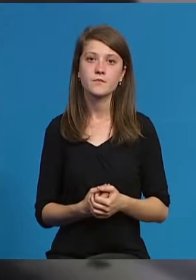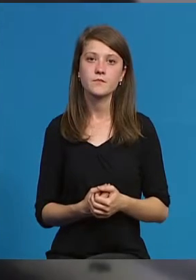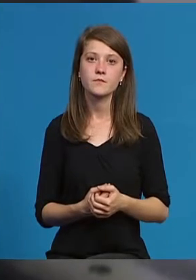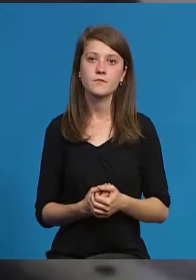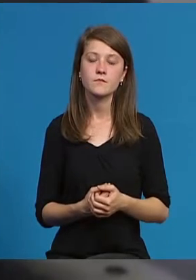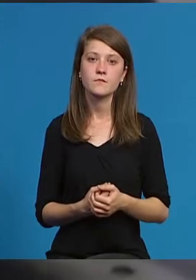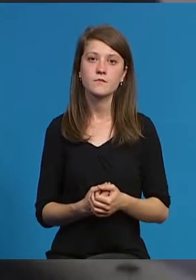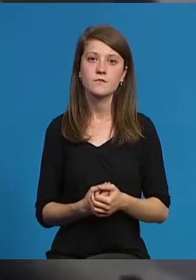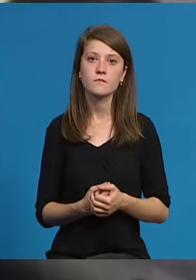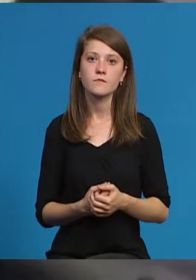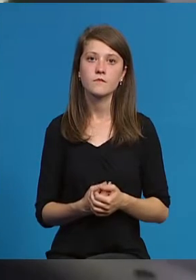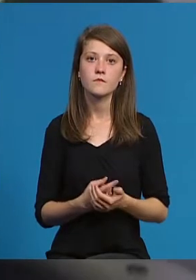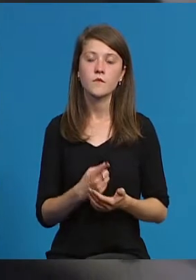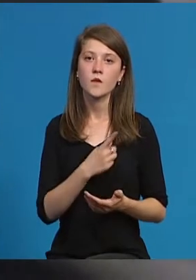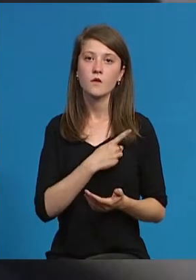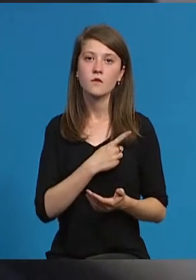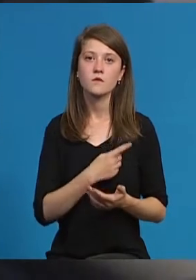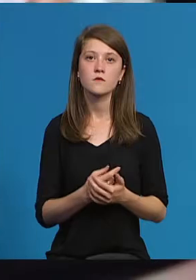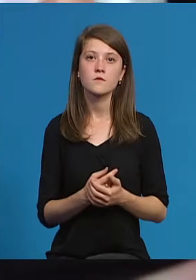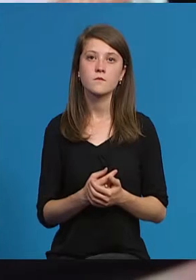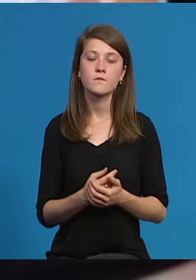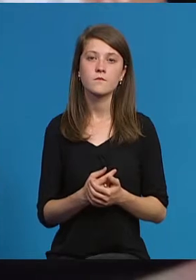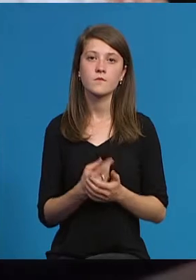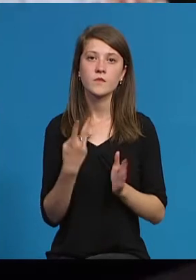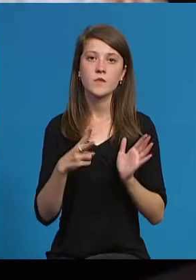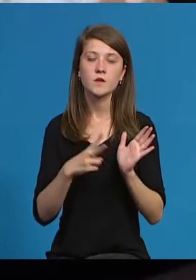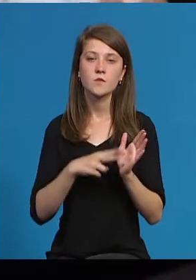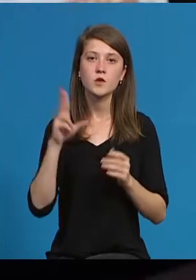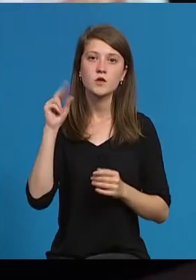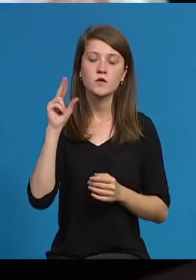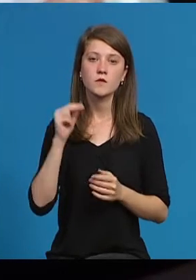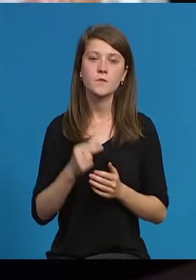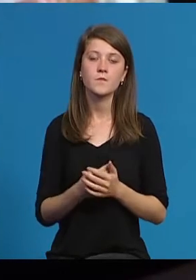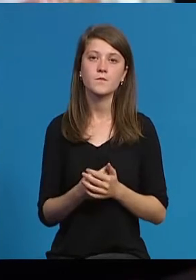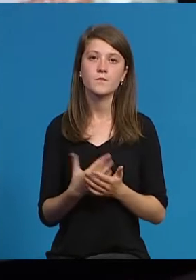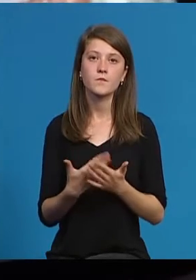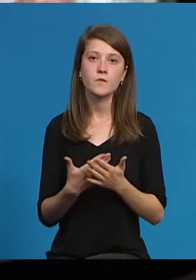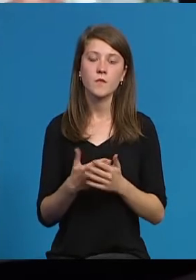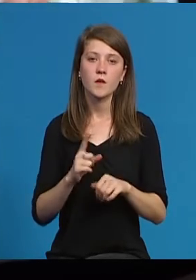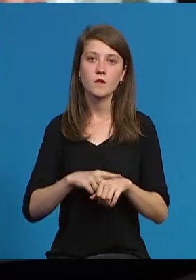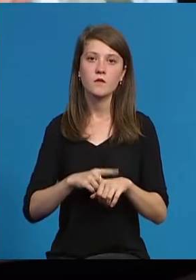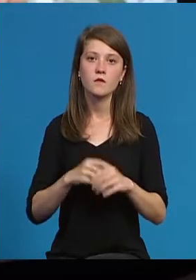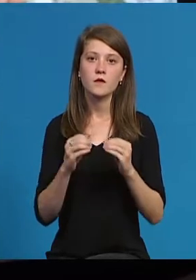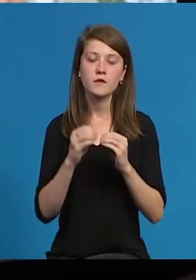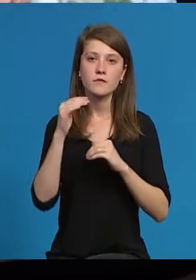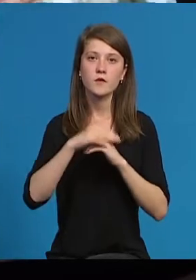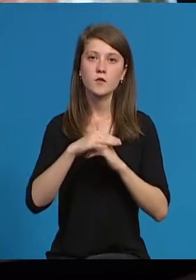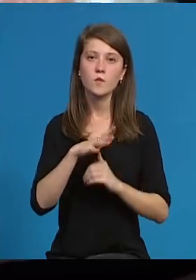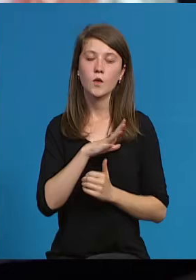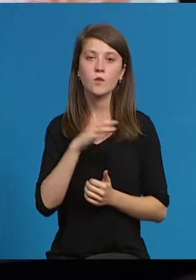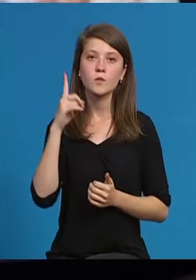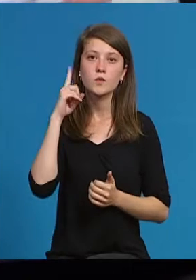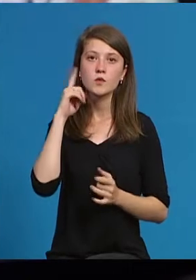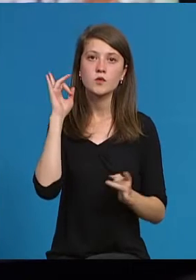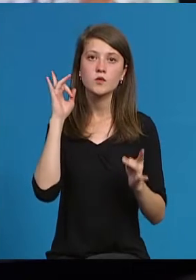Лісовою охороною Слобідського лісництва Малинського лісгоспу 27 числа десь годин 10 вечора було почуто